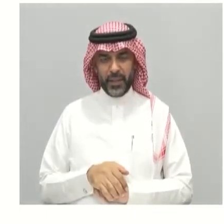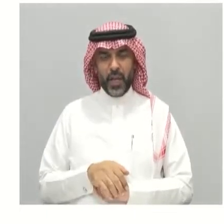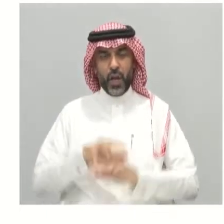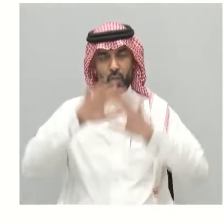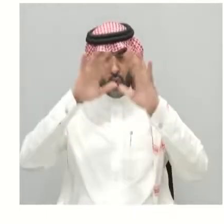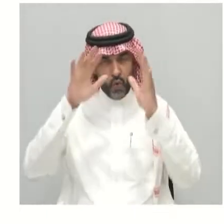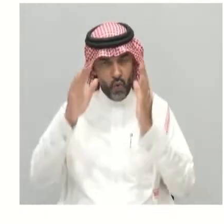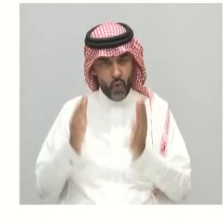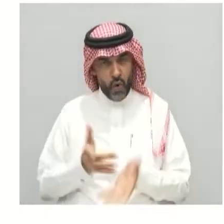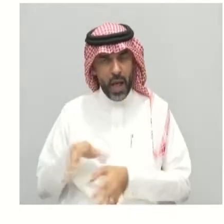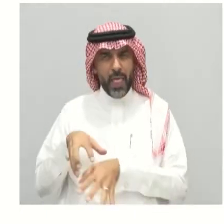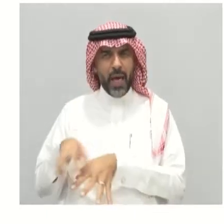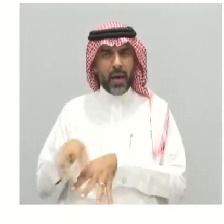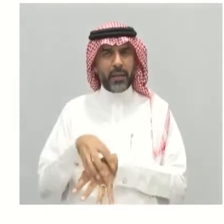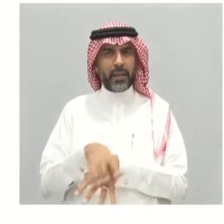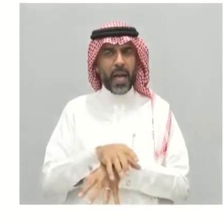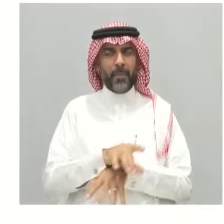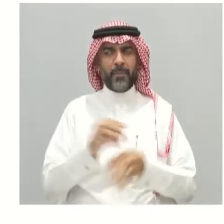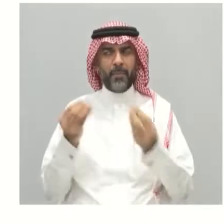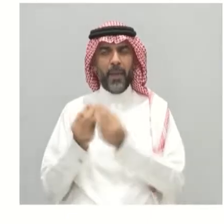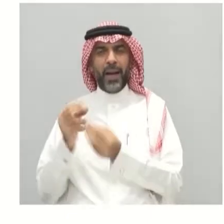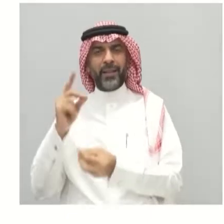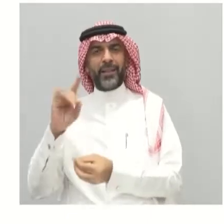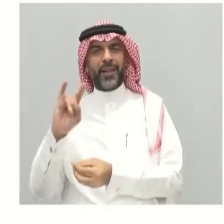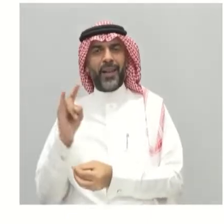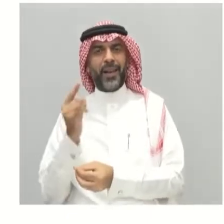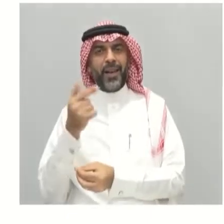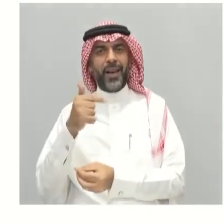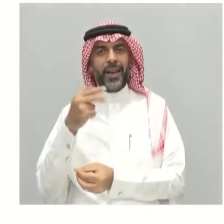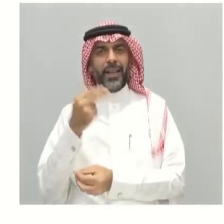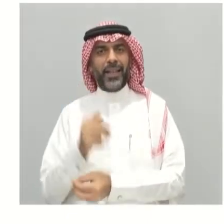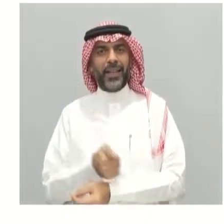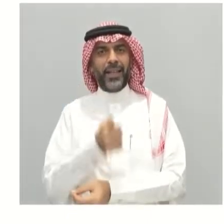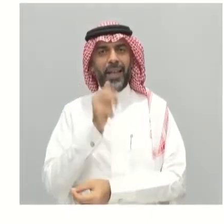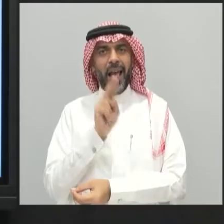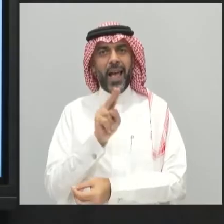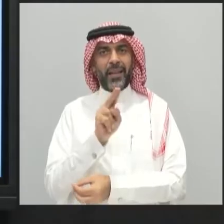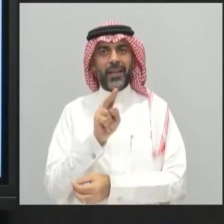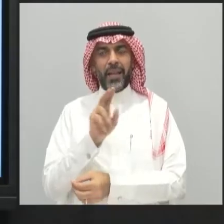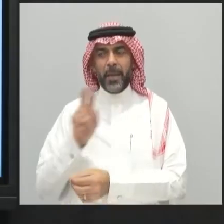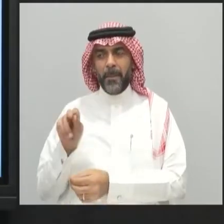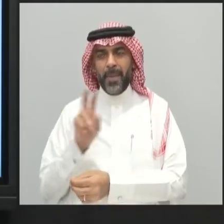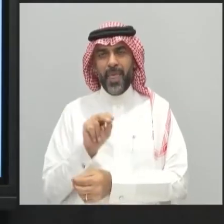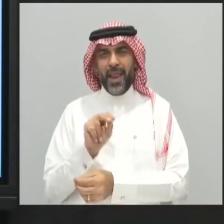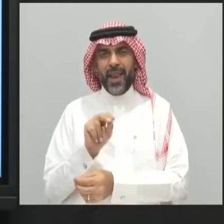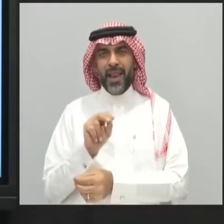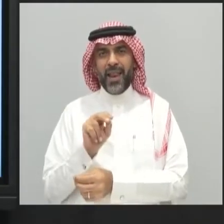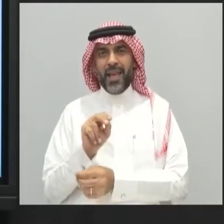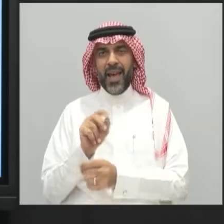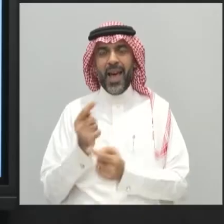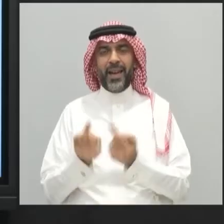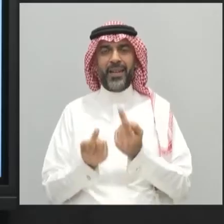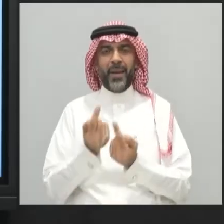جميعها اقسام تنتمي الى الطلائعيات الشبيهه بالنباتات وهي عباره عن